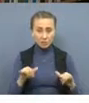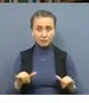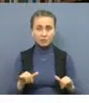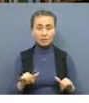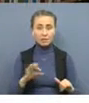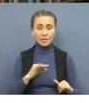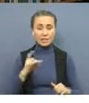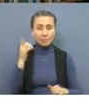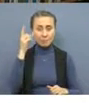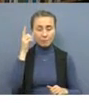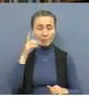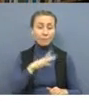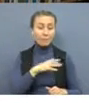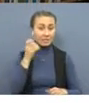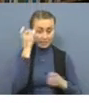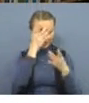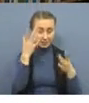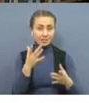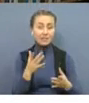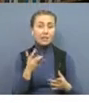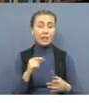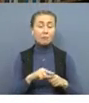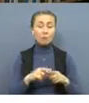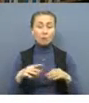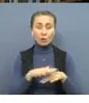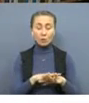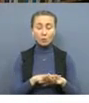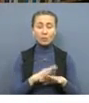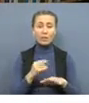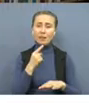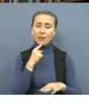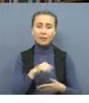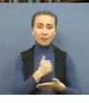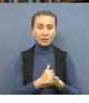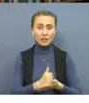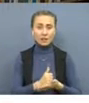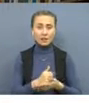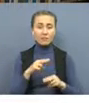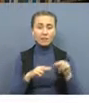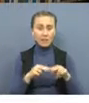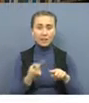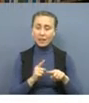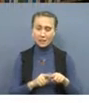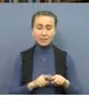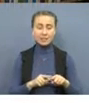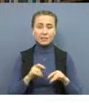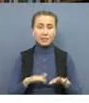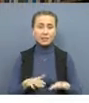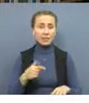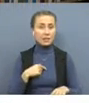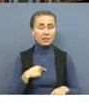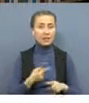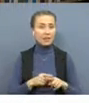быть известным на международной арене. И язык – это одна из главных структур в этом деле. Я это очень